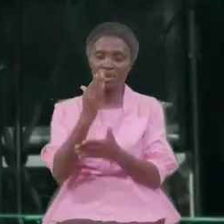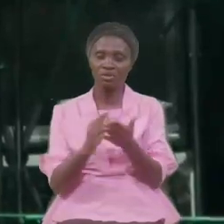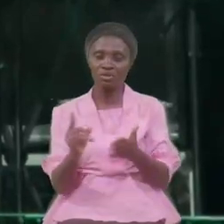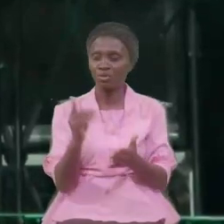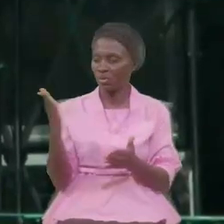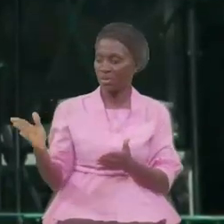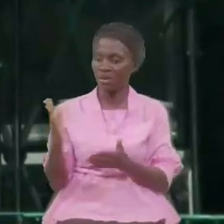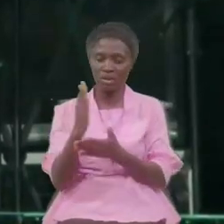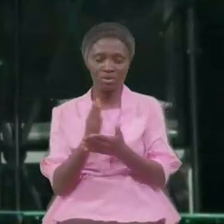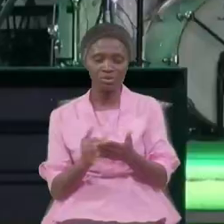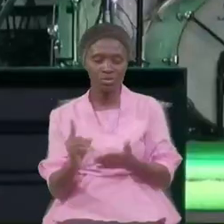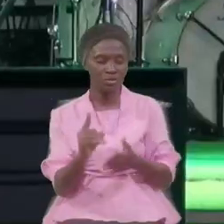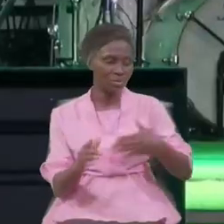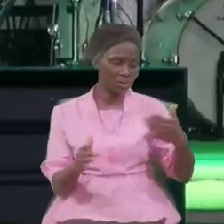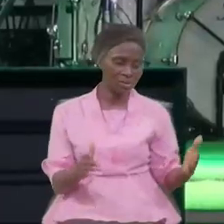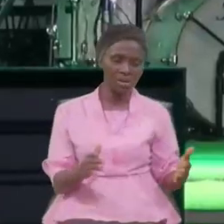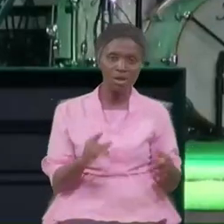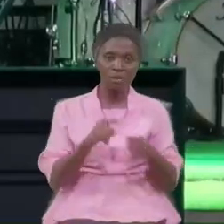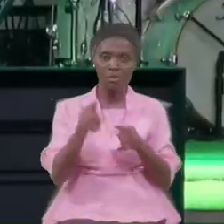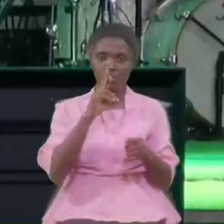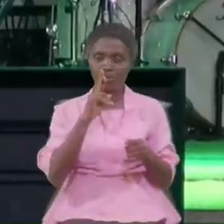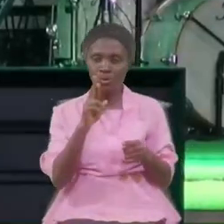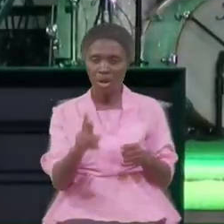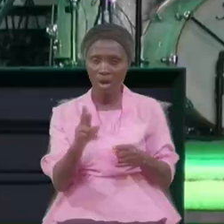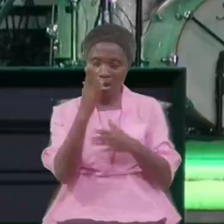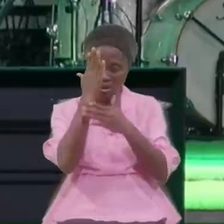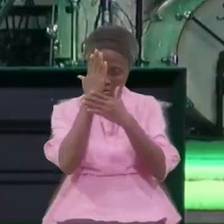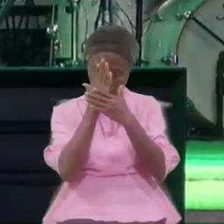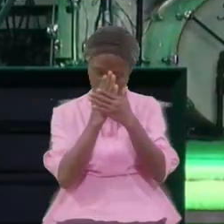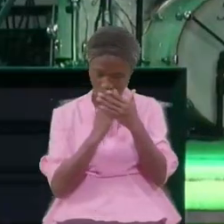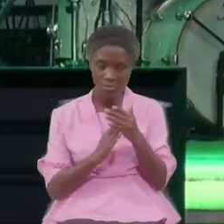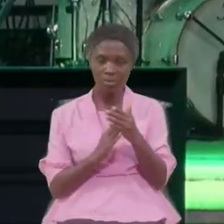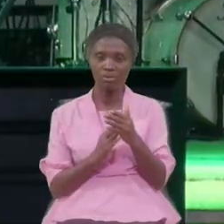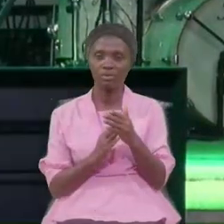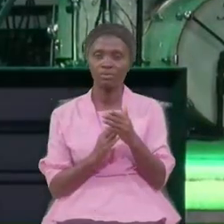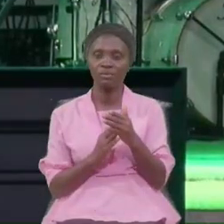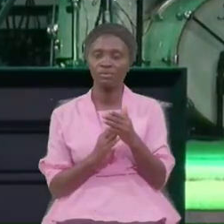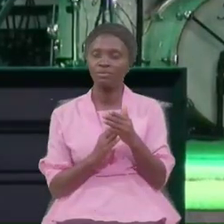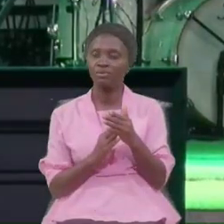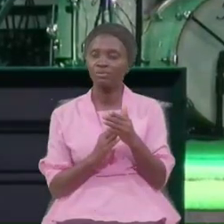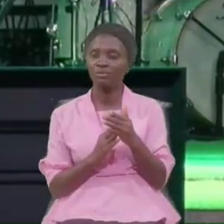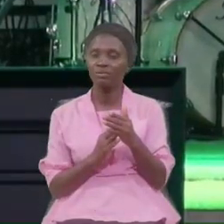oui, tu n'es pas dérangé de quelqu'un, dérangé par quelqu'un à côté de toi, mais tu es pénitent.